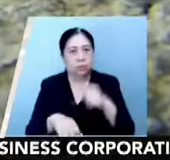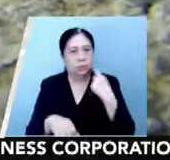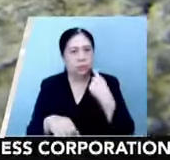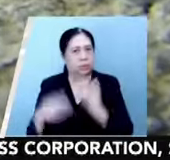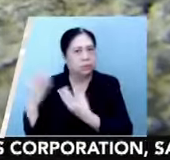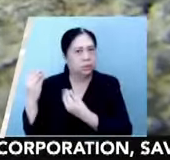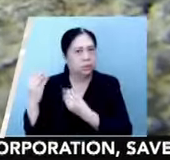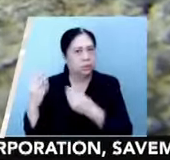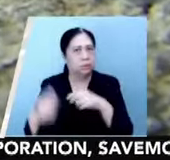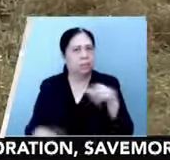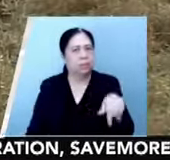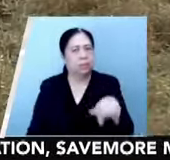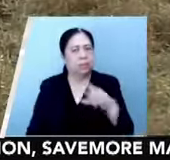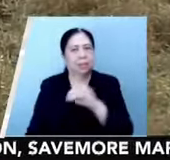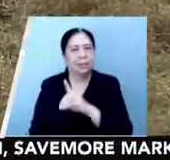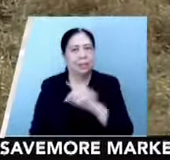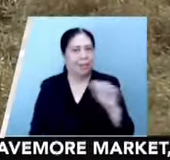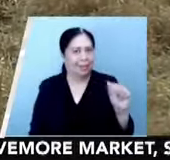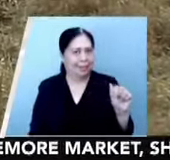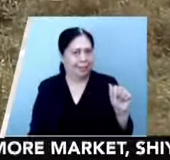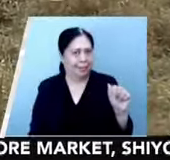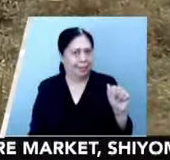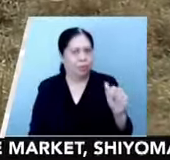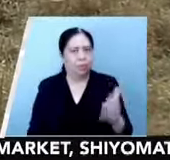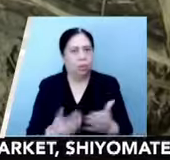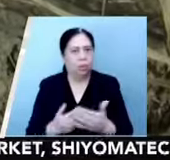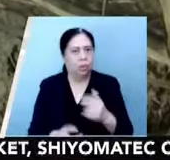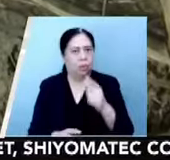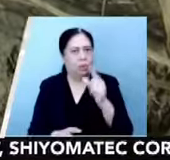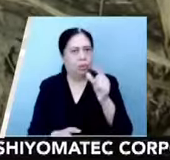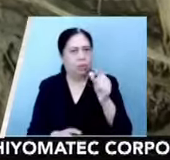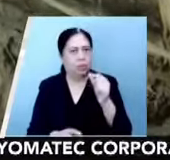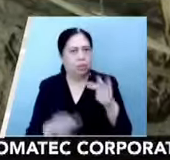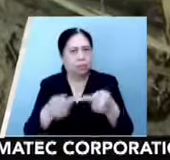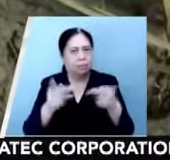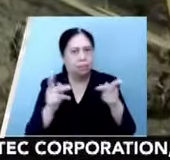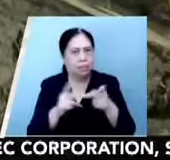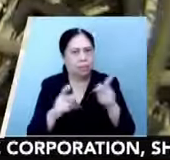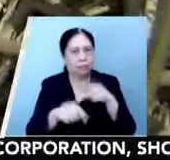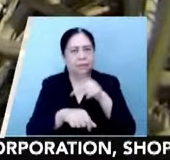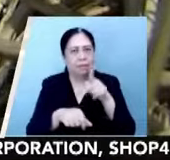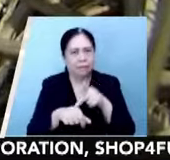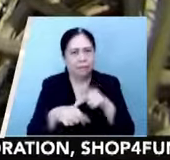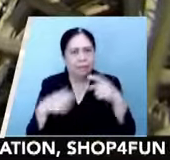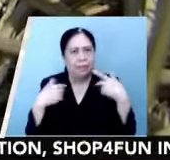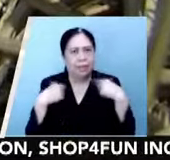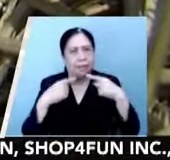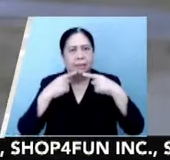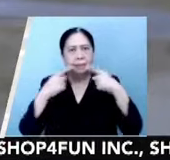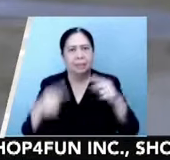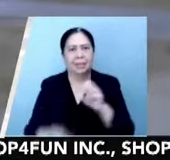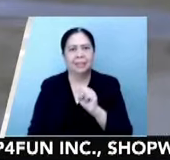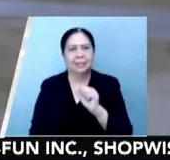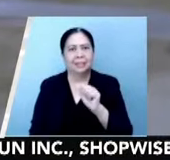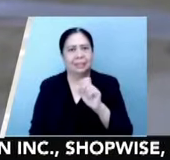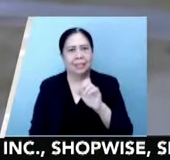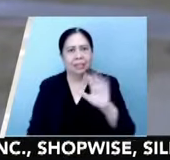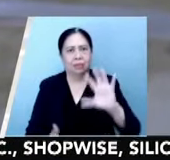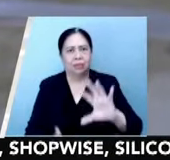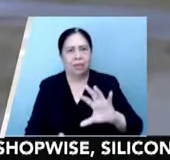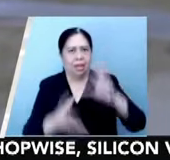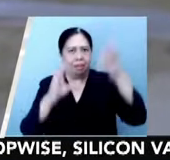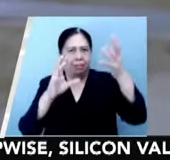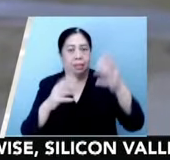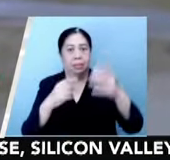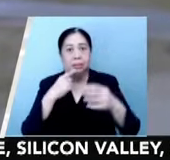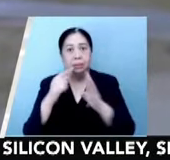ng Department of Agriculture, halos 20 lugar na rin sa bansa ang nagdeklara ng state of calamity. Ayon sa